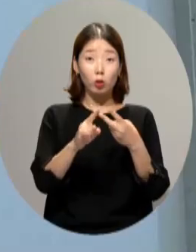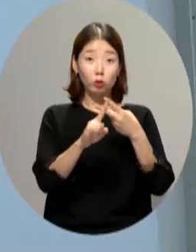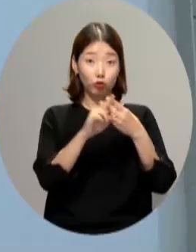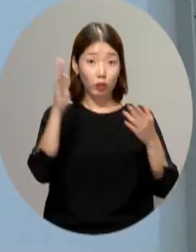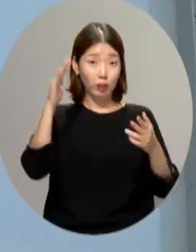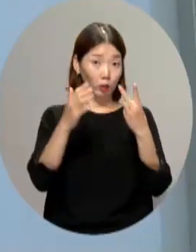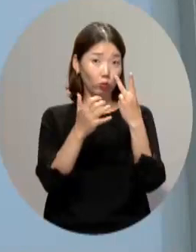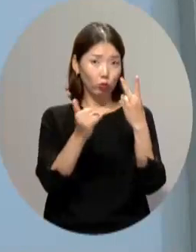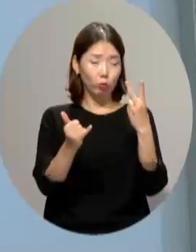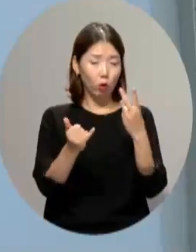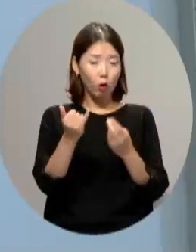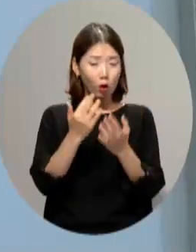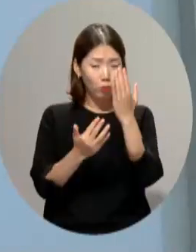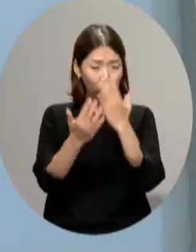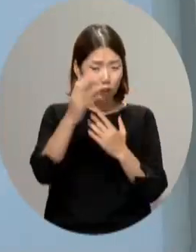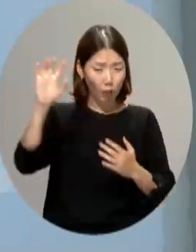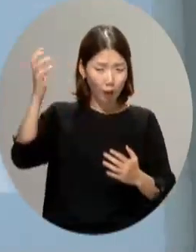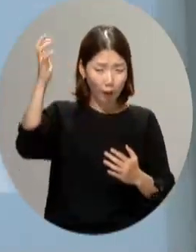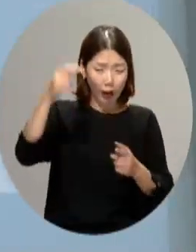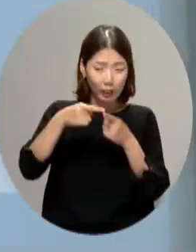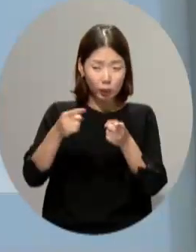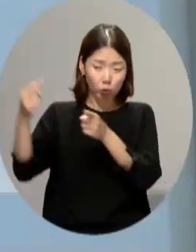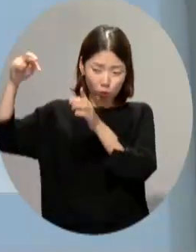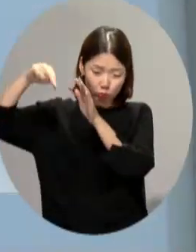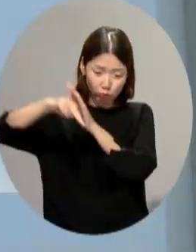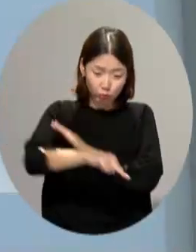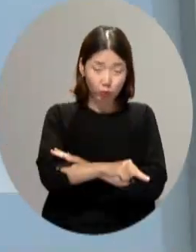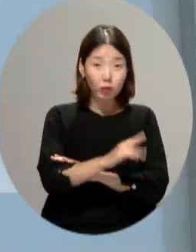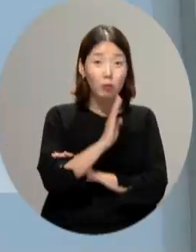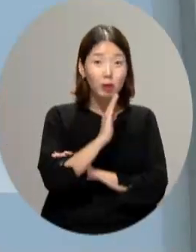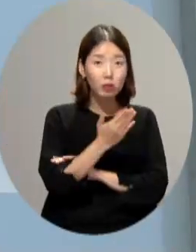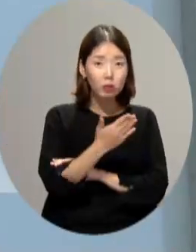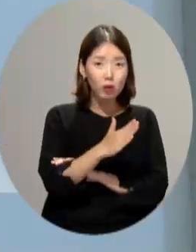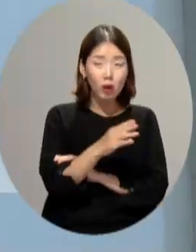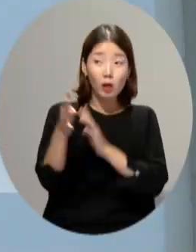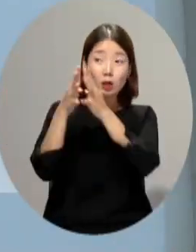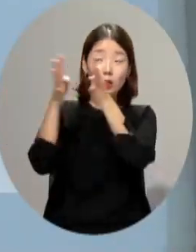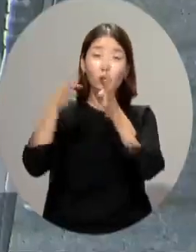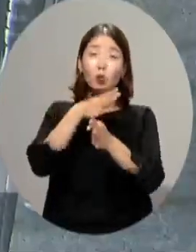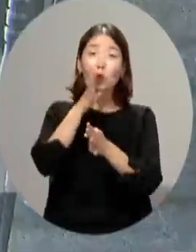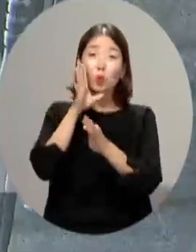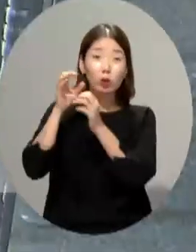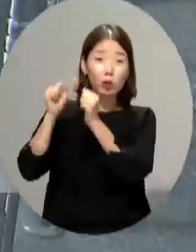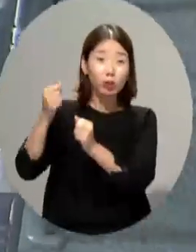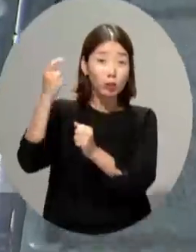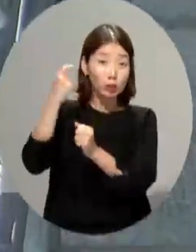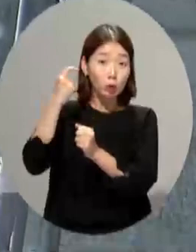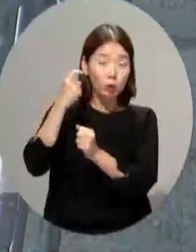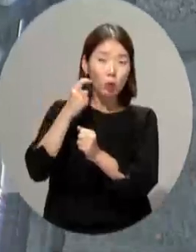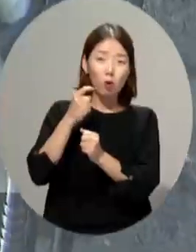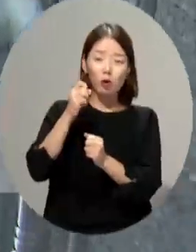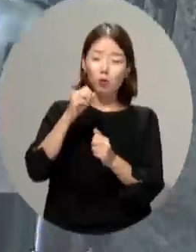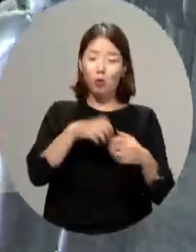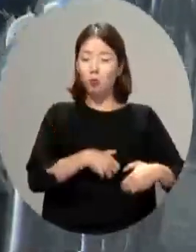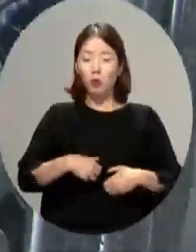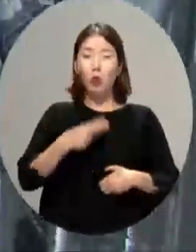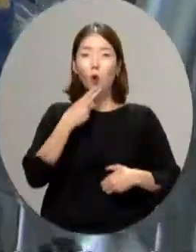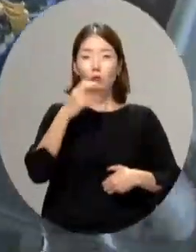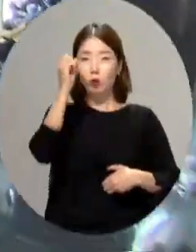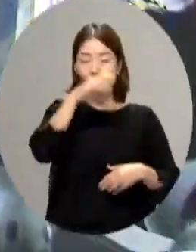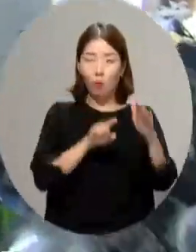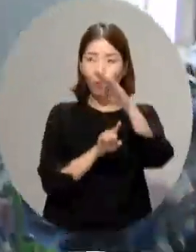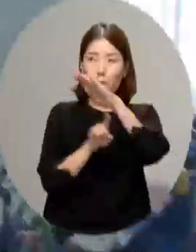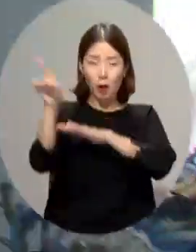명. 불이 났다는 경보에 1층으로 서둘러 대피했다가 4층에 노부부가 산다는 말을 듣고 망설임 없이